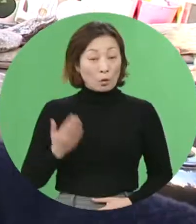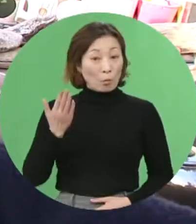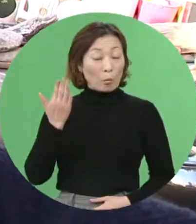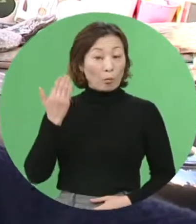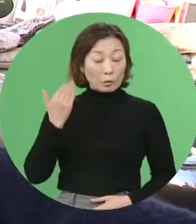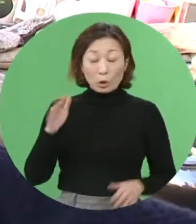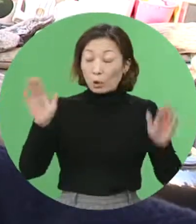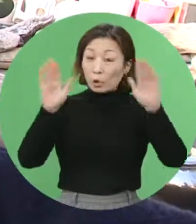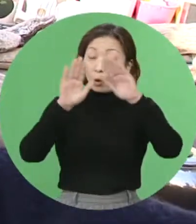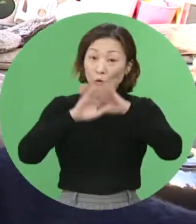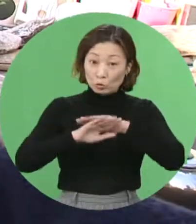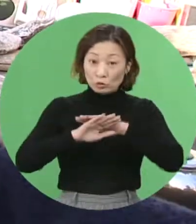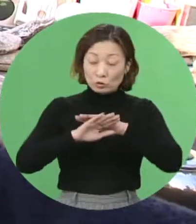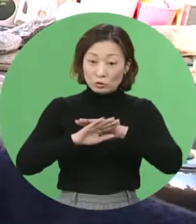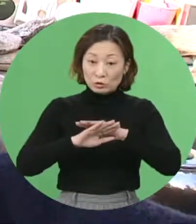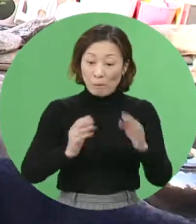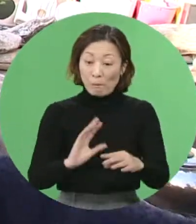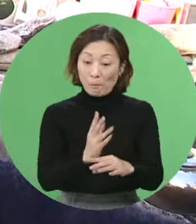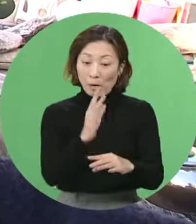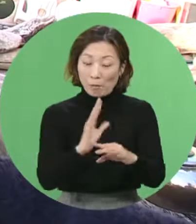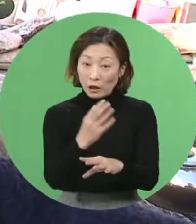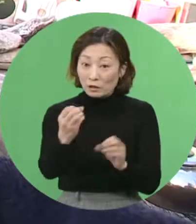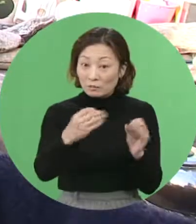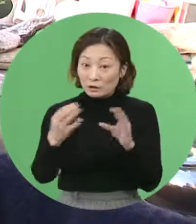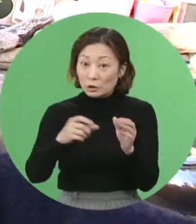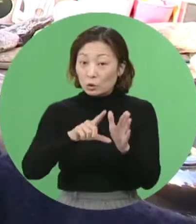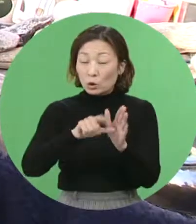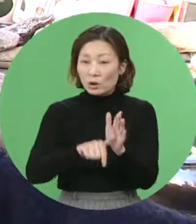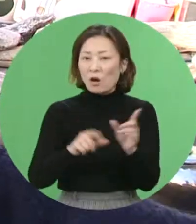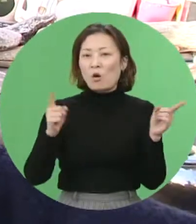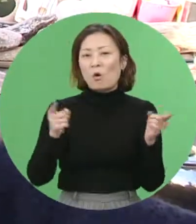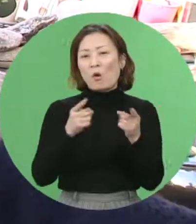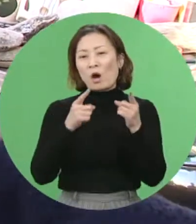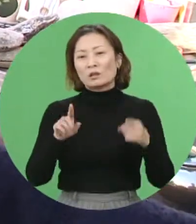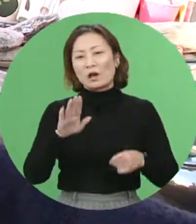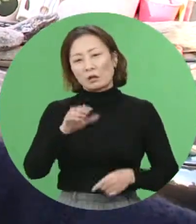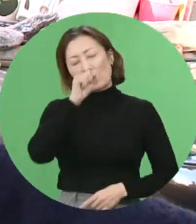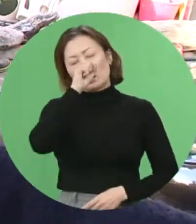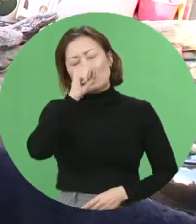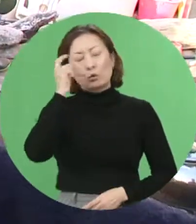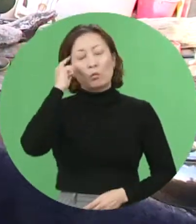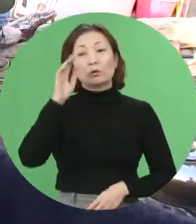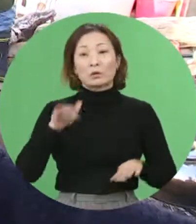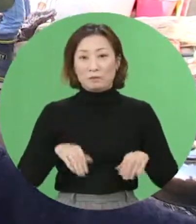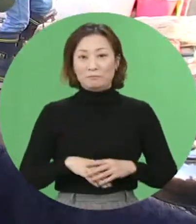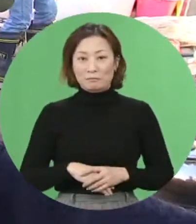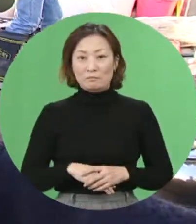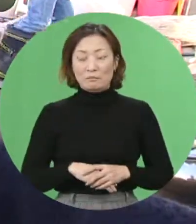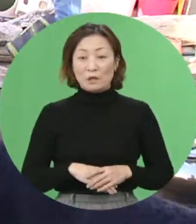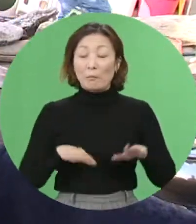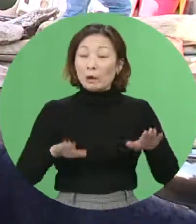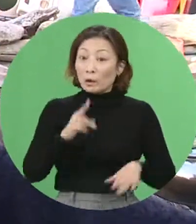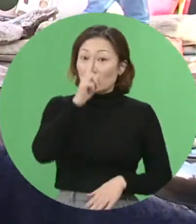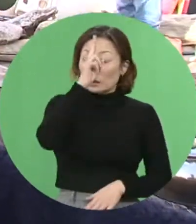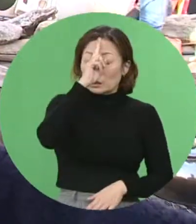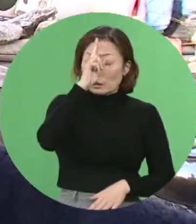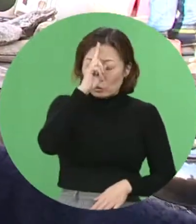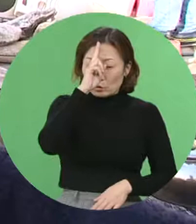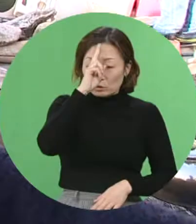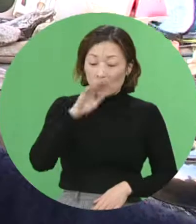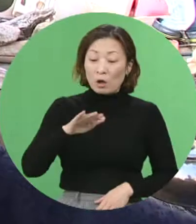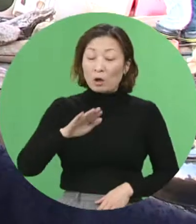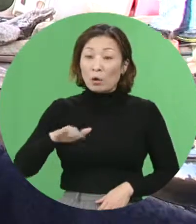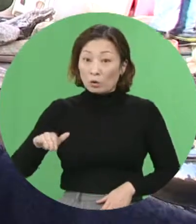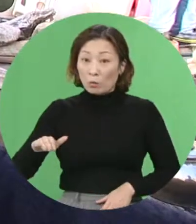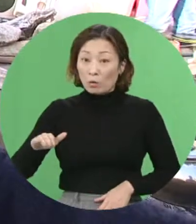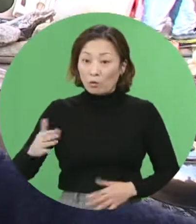前回こう夜焚き火した時にこれ音楽あったらいいなと思ったんで、で今回今昼ですけど、